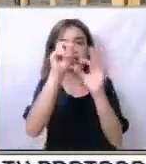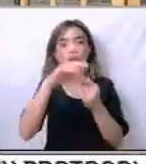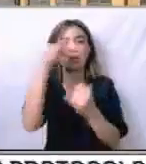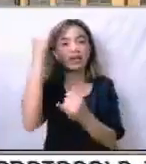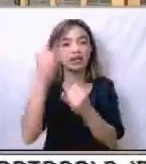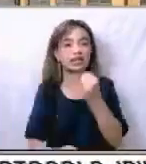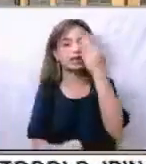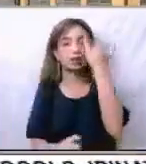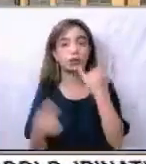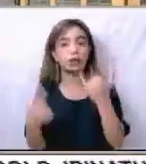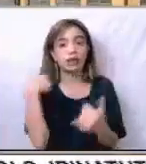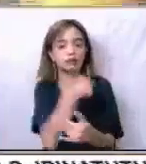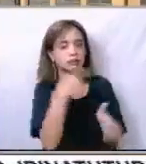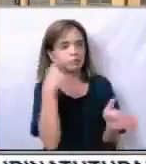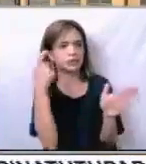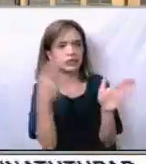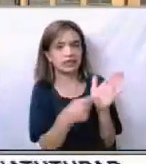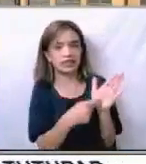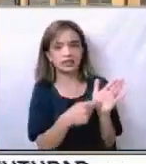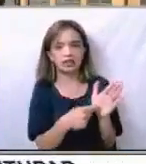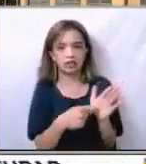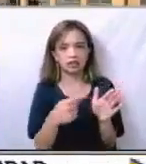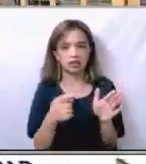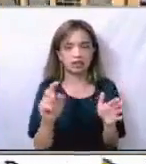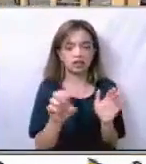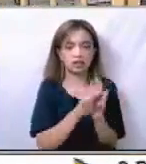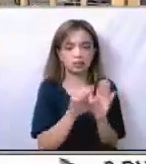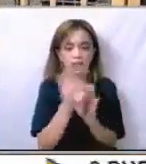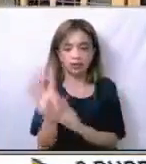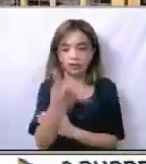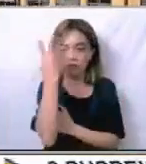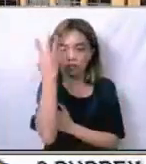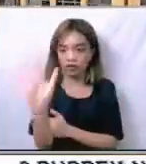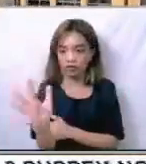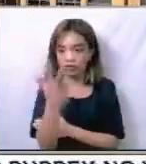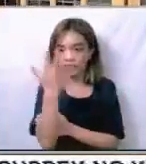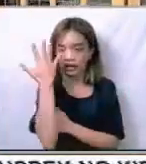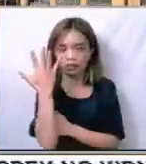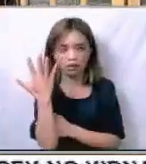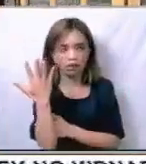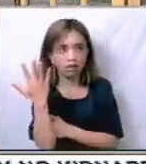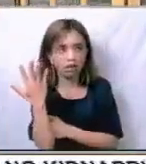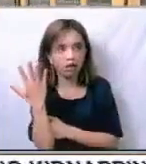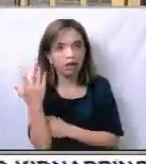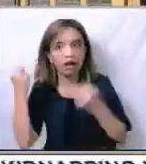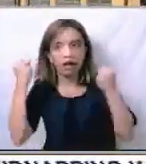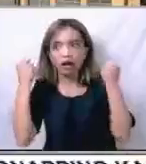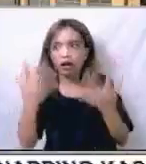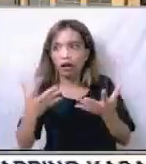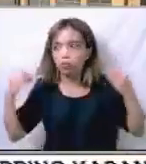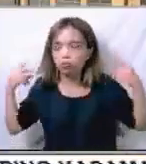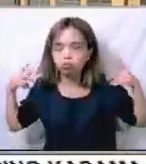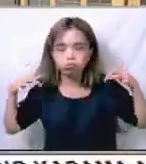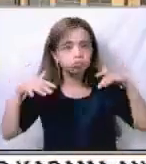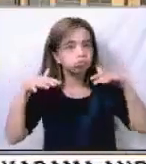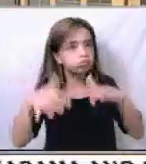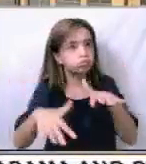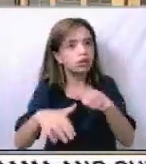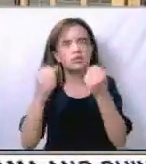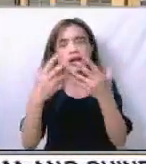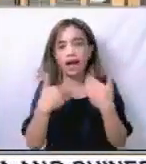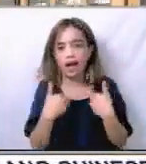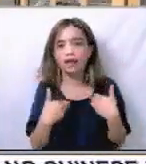Kasi napansin natin yung sa kalagitnaan, pagdating ng 4 at 5, Diyos ko, nandyan na talaga yung dumog ng mga tao. Nandyan kasi yung mga tao